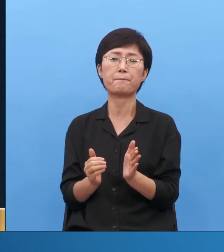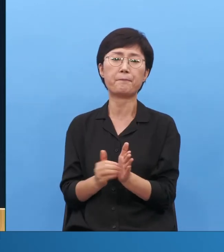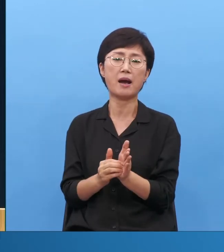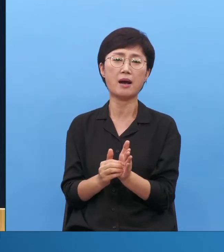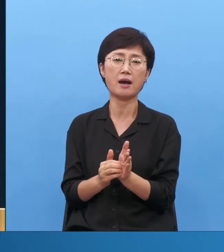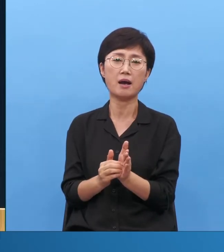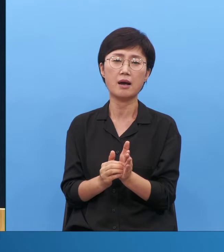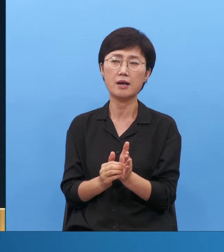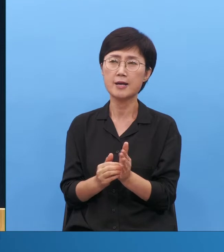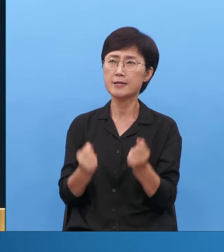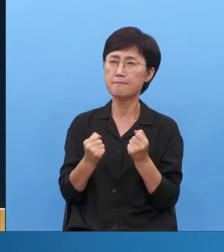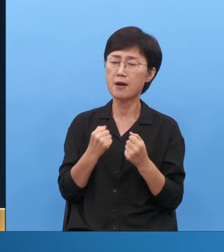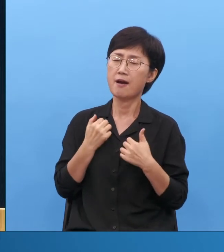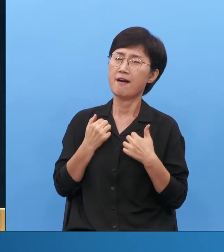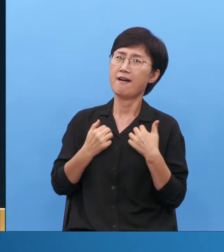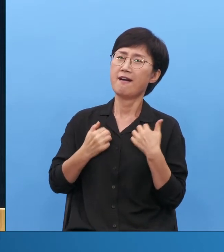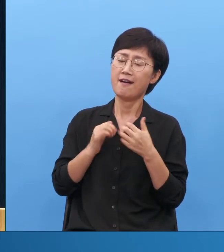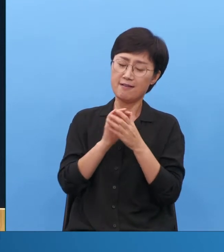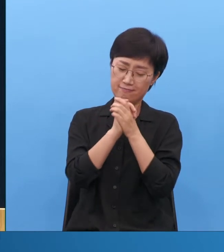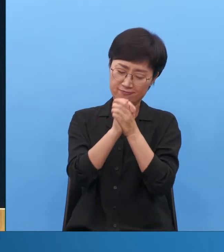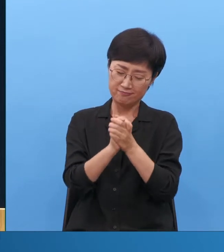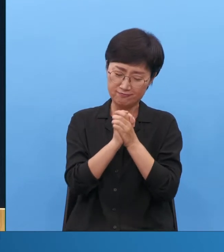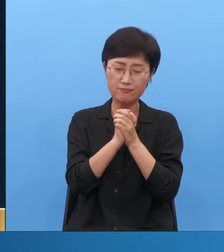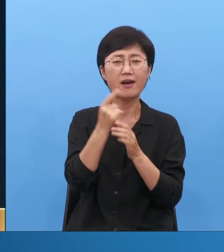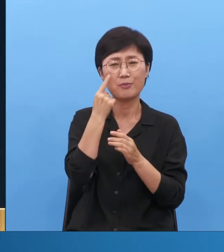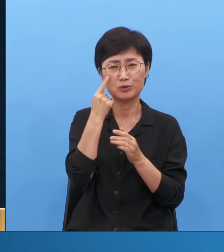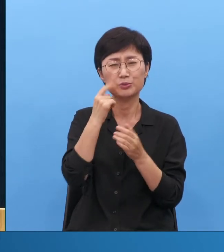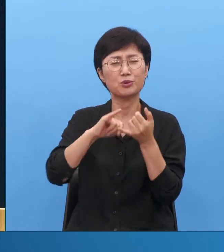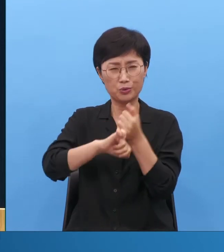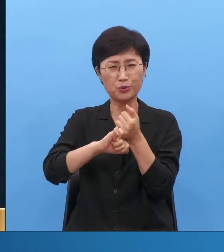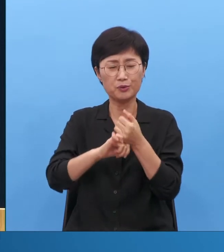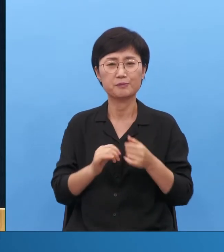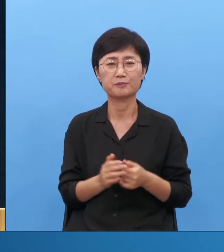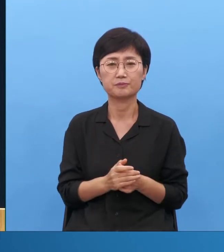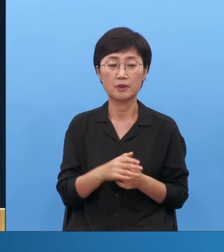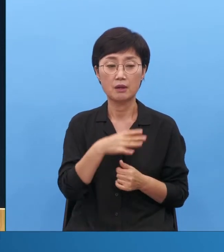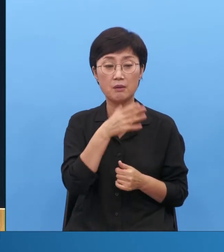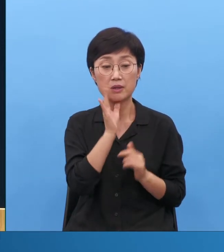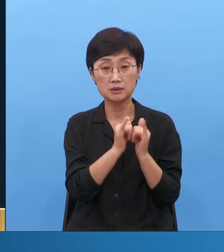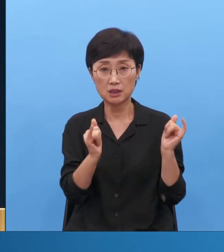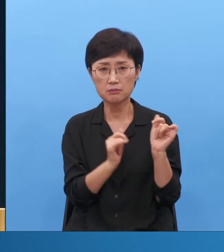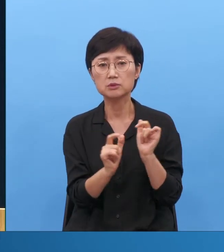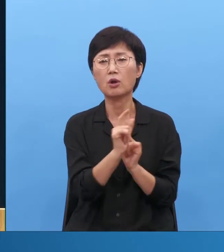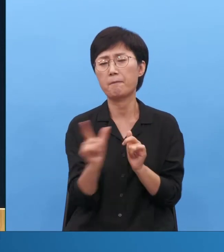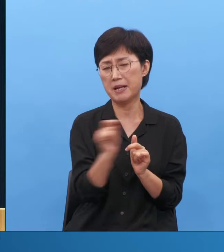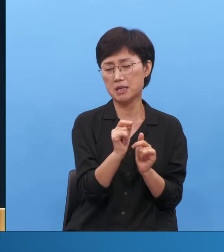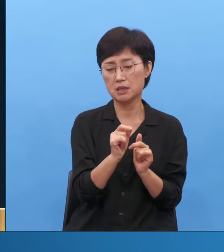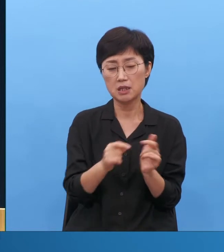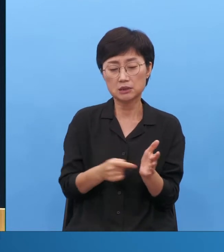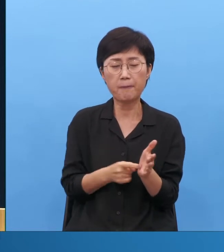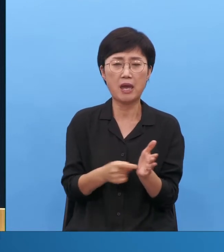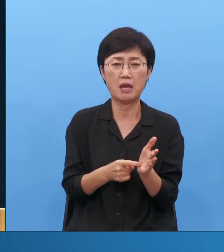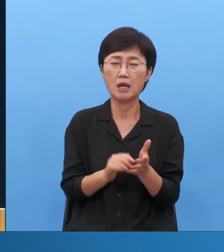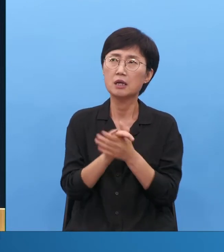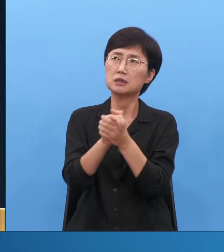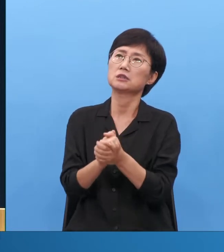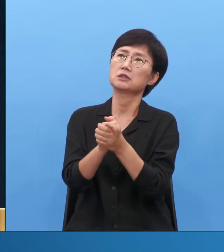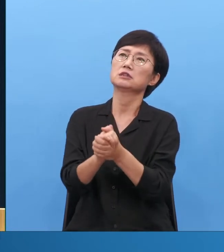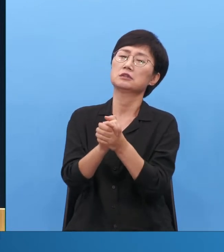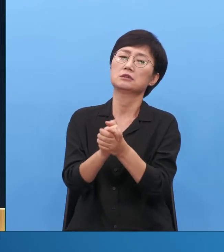authority and power to change this age. 나이 들어가시는 분들요, 하셔야 됩니다. And the older you become, you must do 뭐 this. 자습해요.